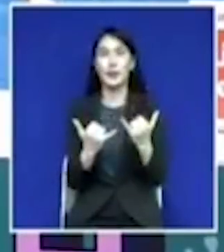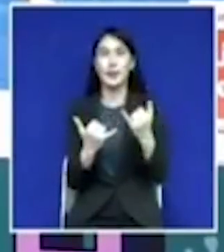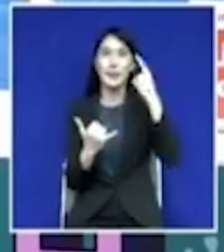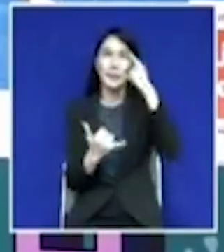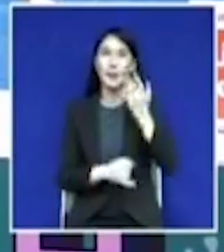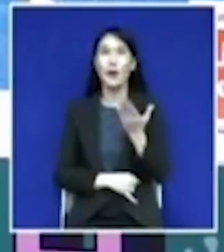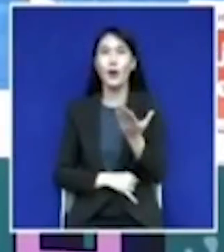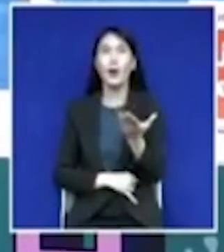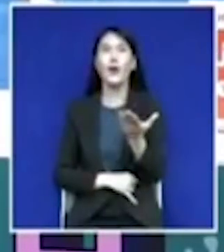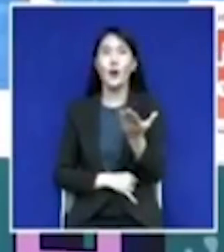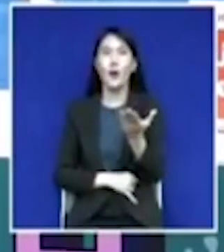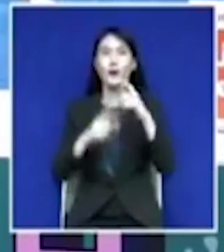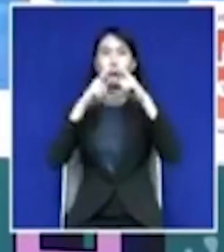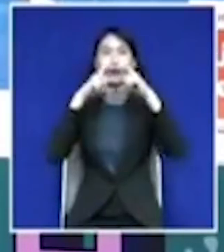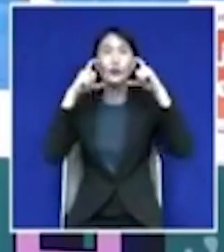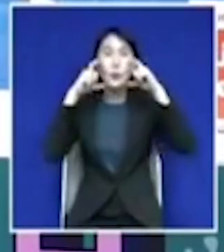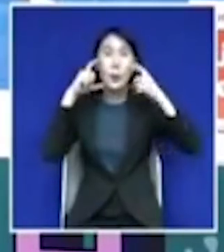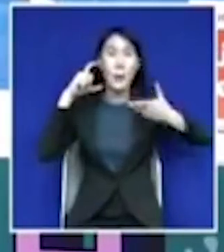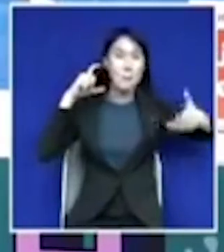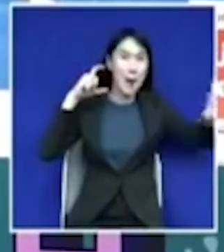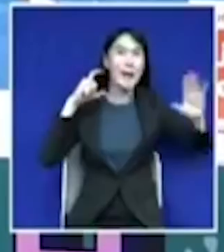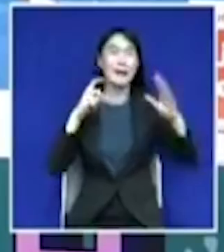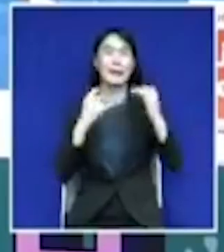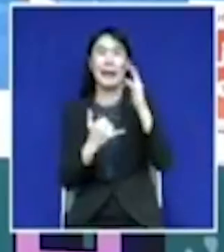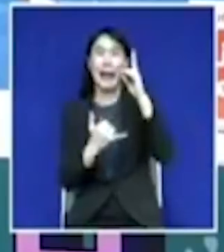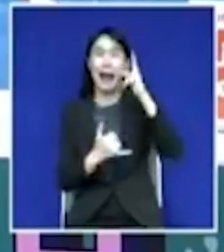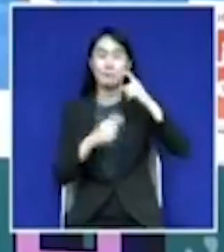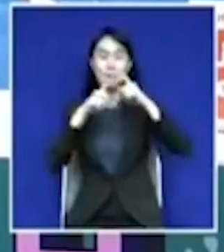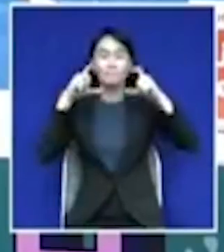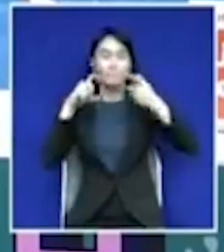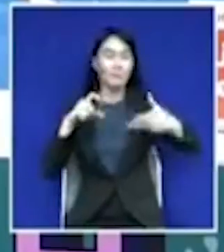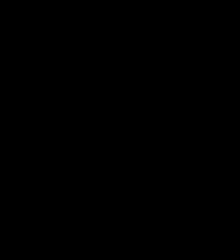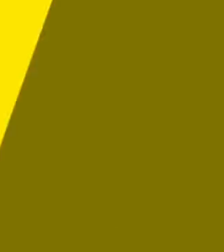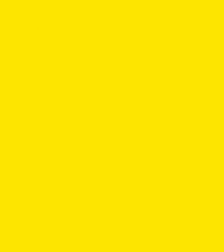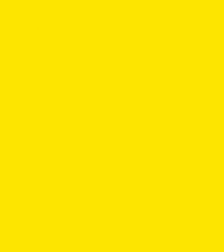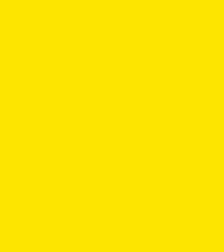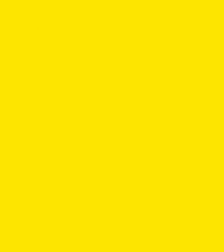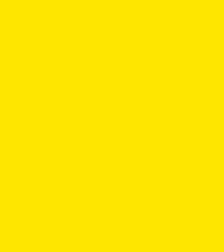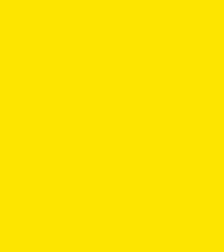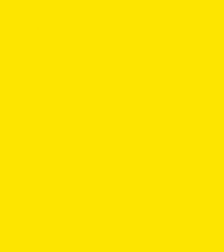ขอสวมหน้ากากก่อนที่จะออกจากการแถลงข่าววันนี้นะครับกราบขอบพระคุณเป็นอย่างสูงครับ